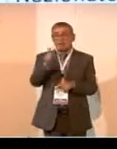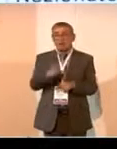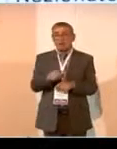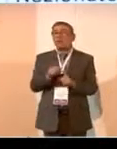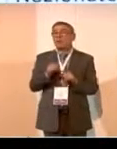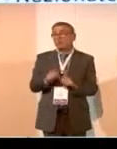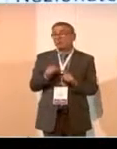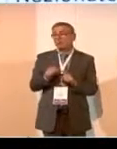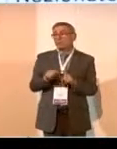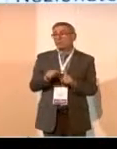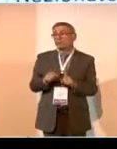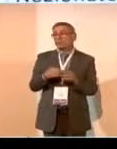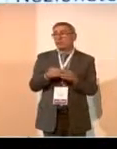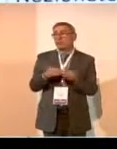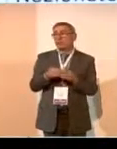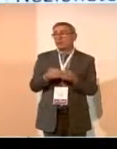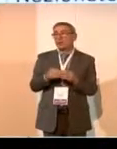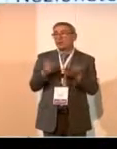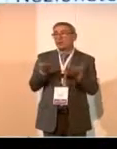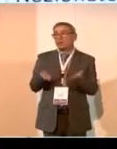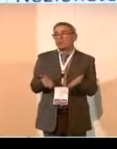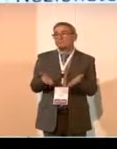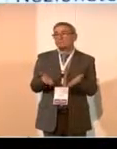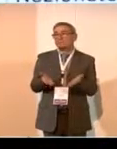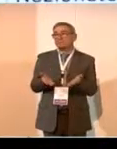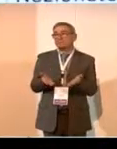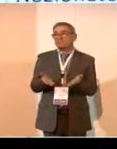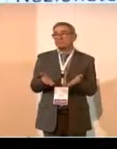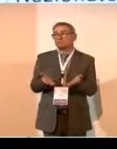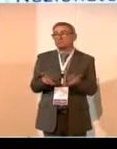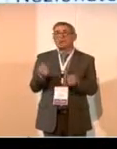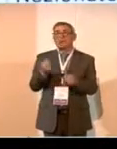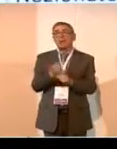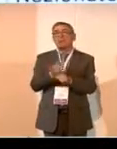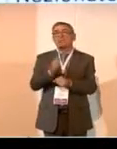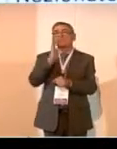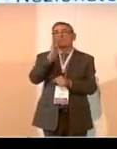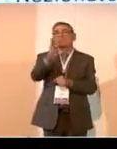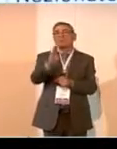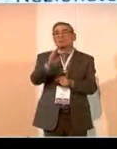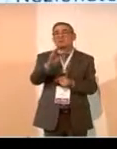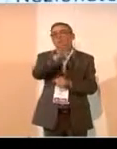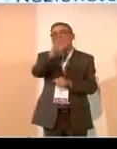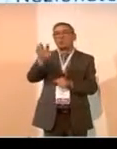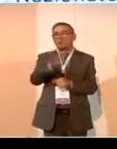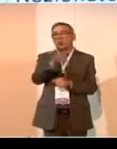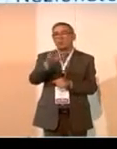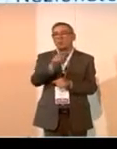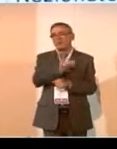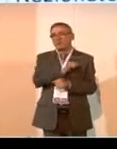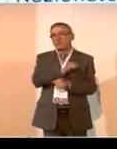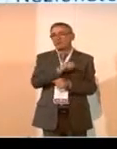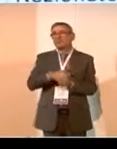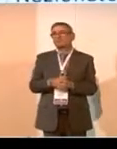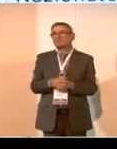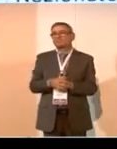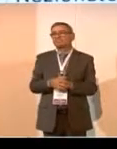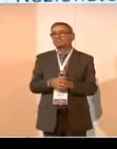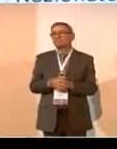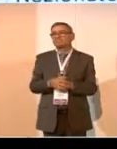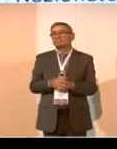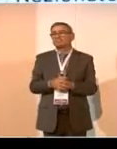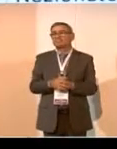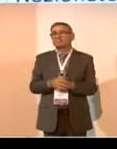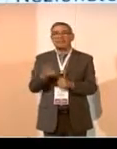può fare di questa prospettiva e del lavoro verso l'Europa qualcosa di credibile. Stiamo assistendo a